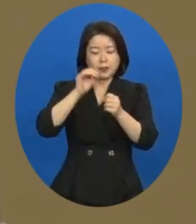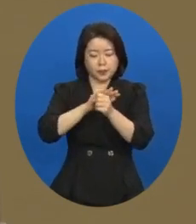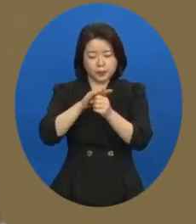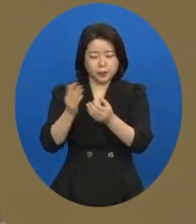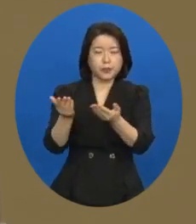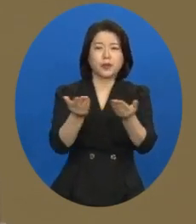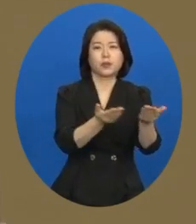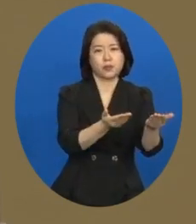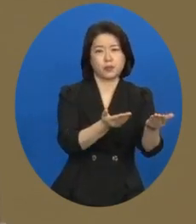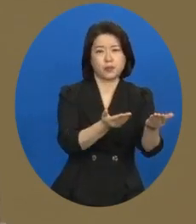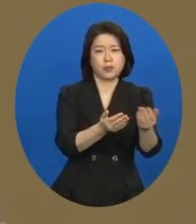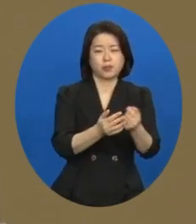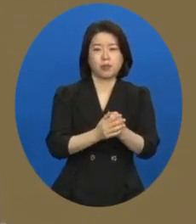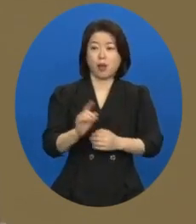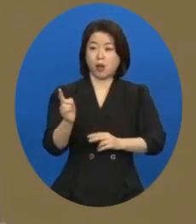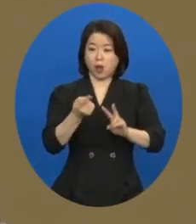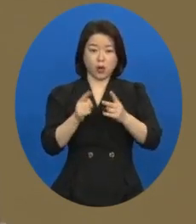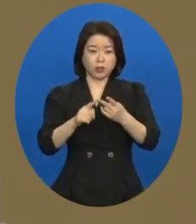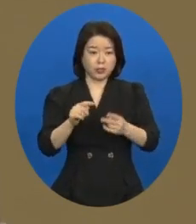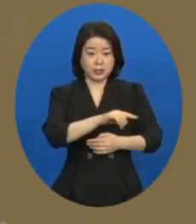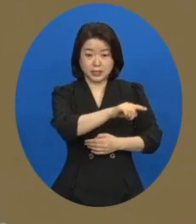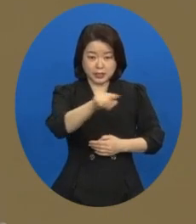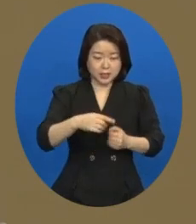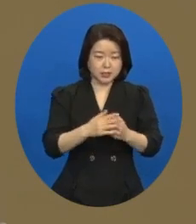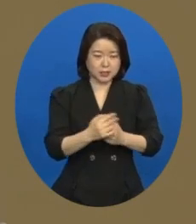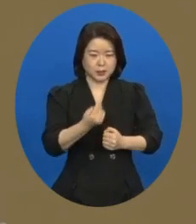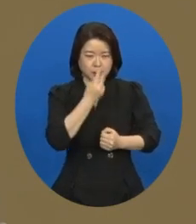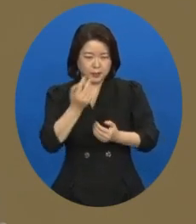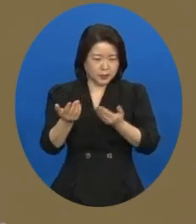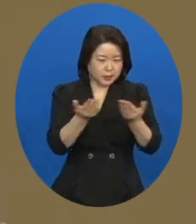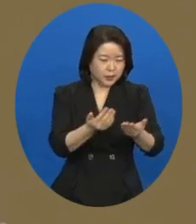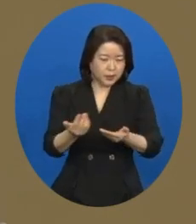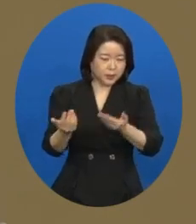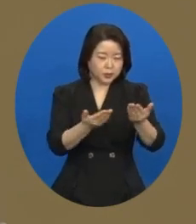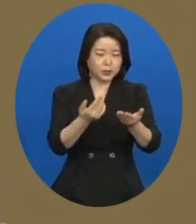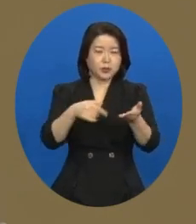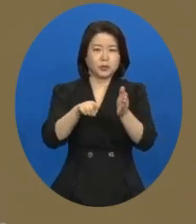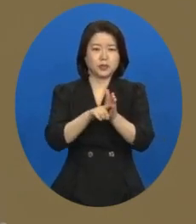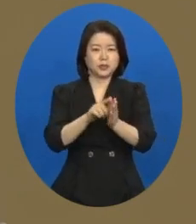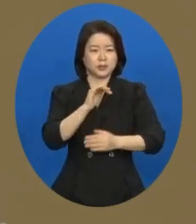대해주시고 어떻든지 그들을 살려주시려고 하셨다는 거죠.